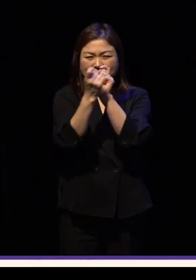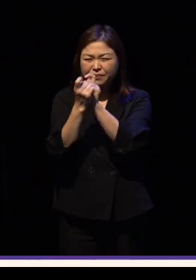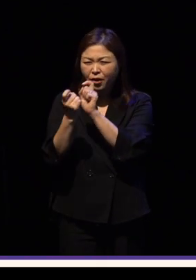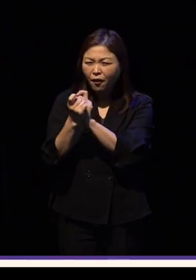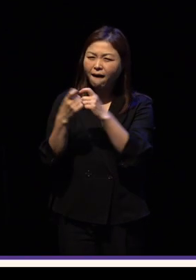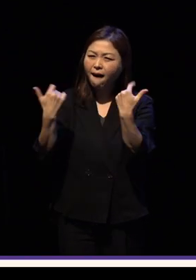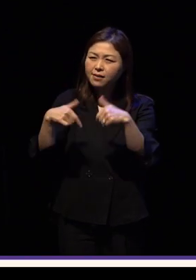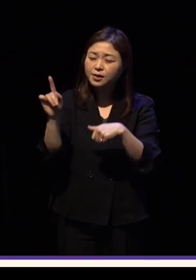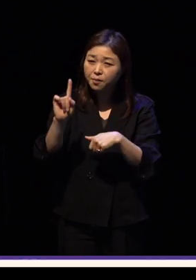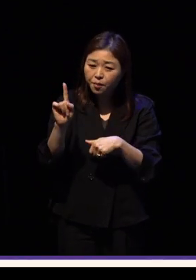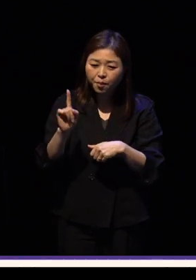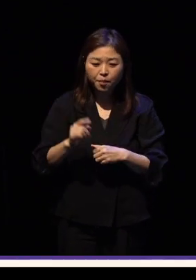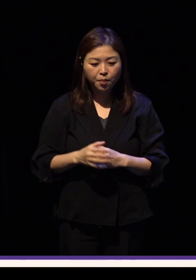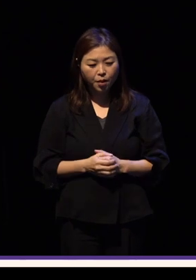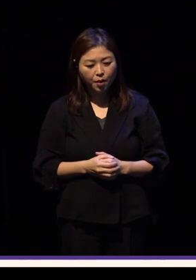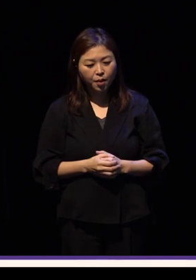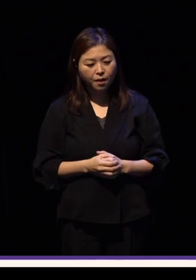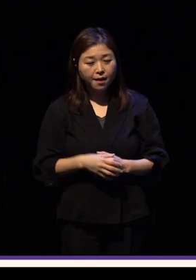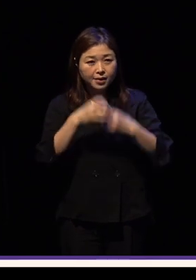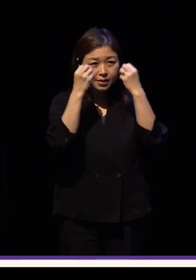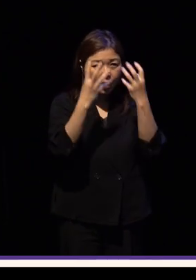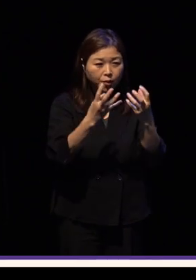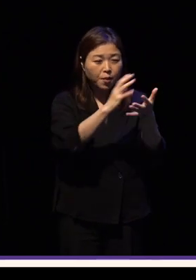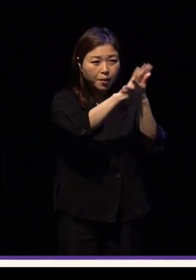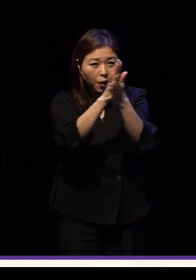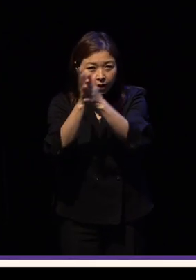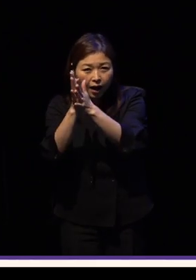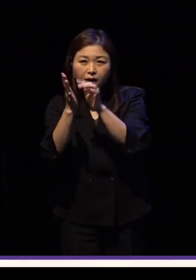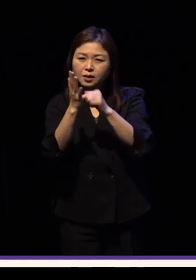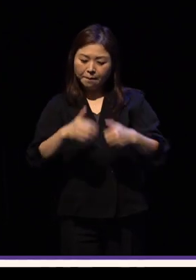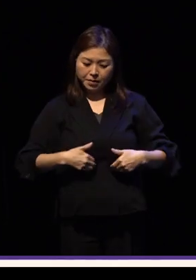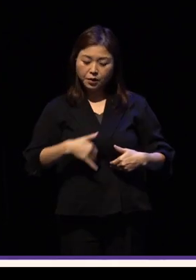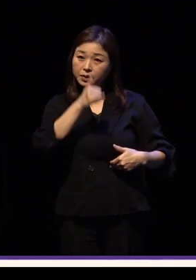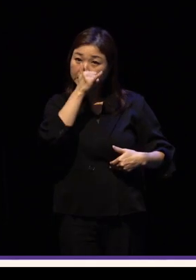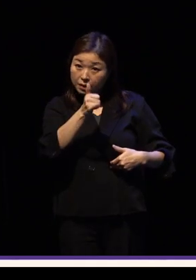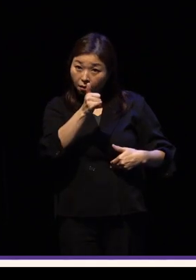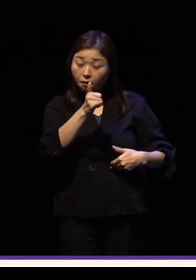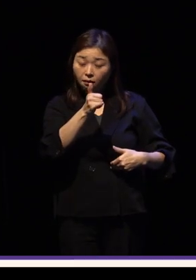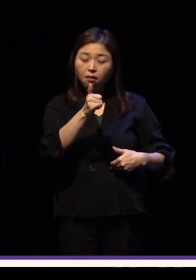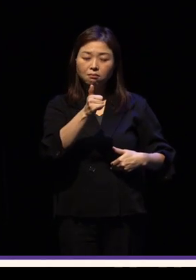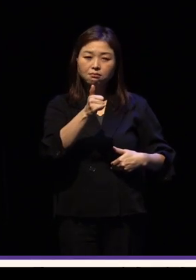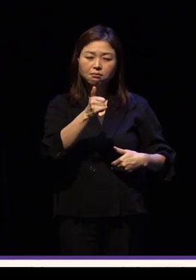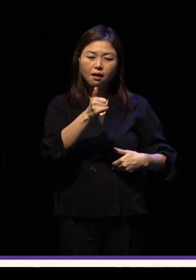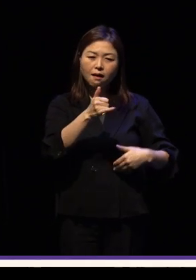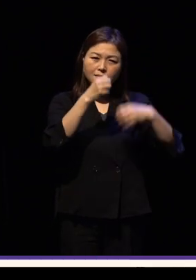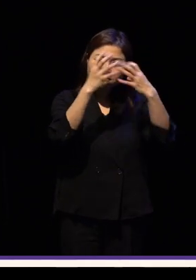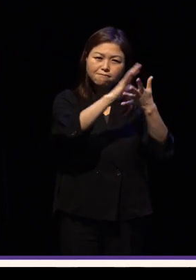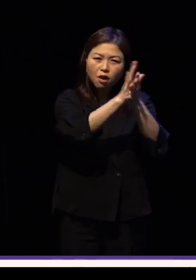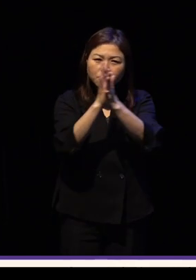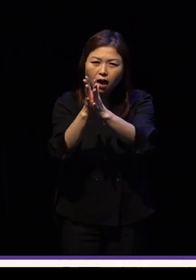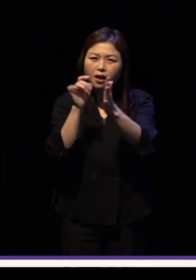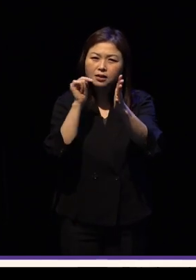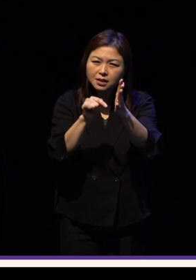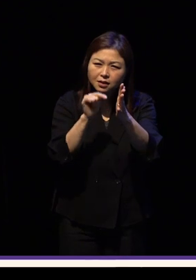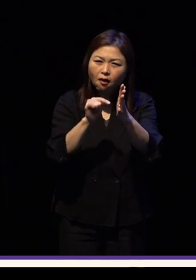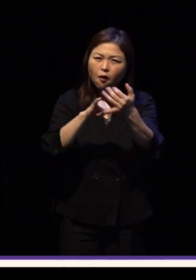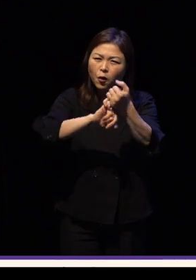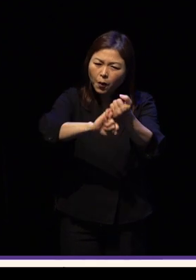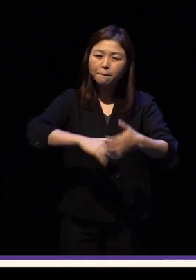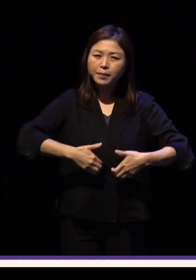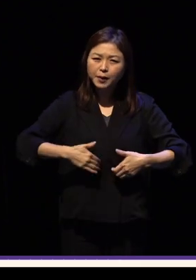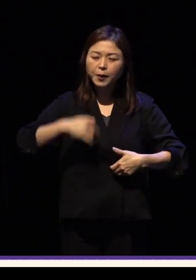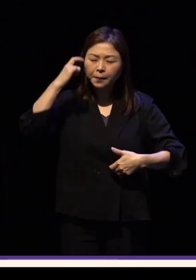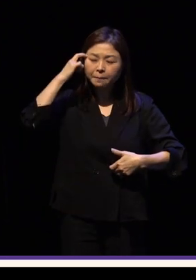것은 개혁과 변화를 필요로 하지만 또 개혁과 변화를 해야 된다라고